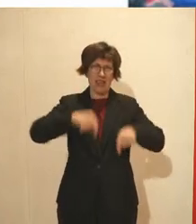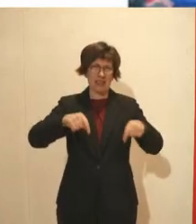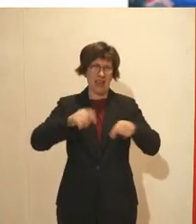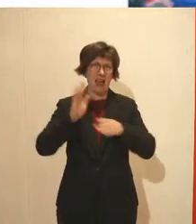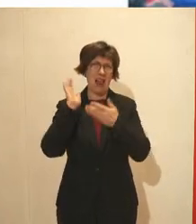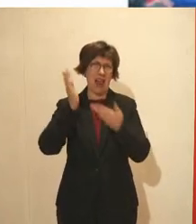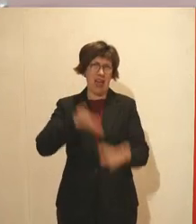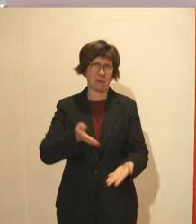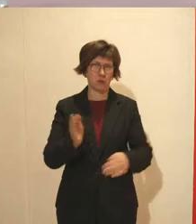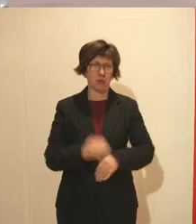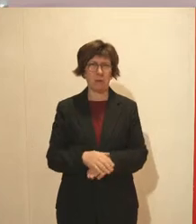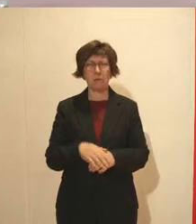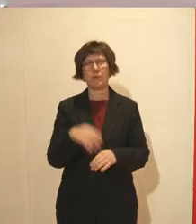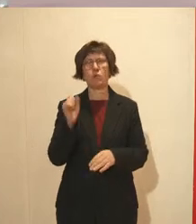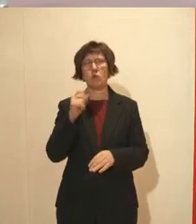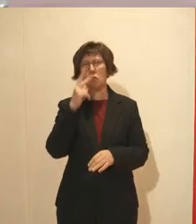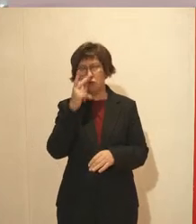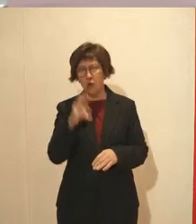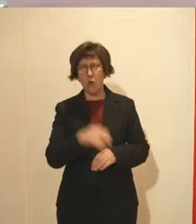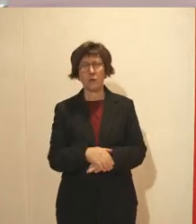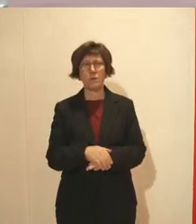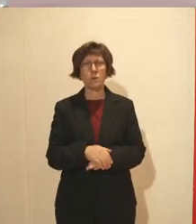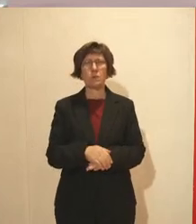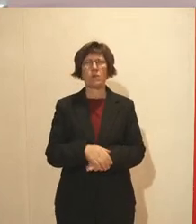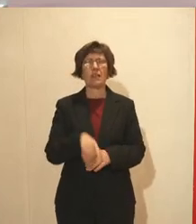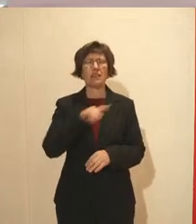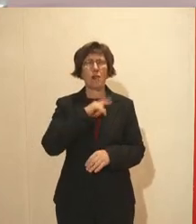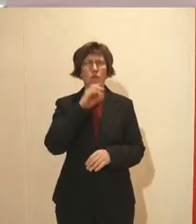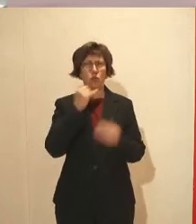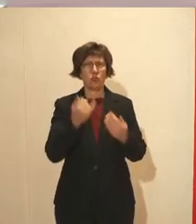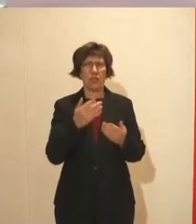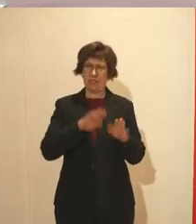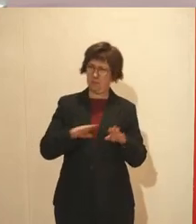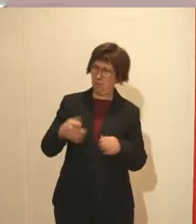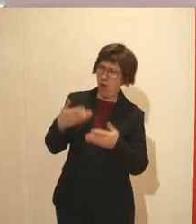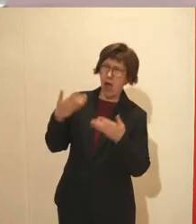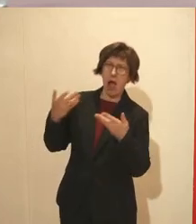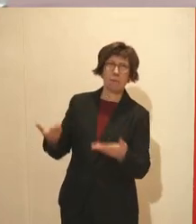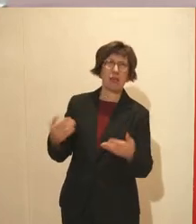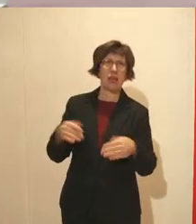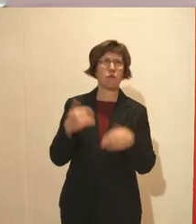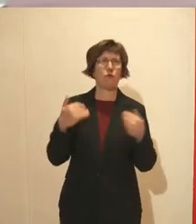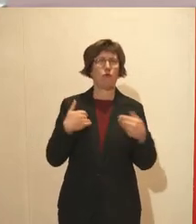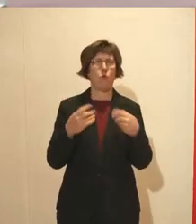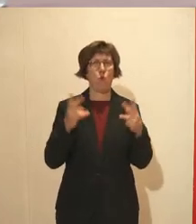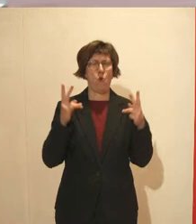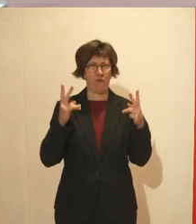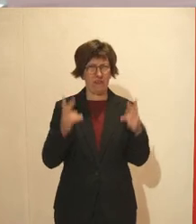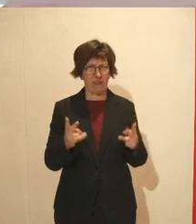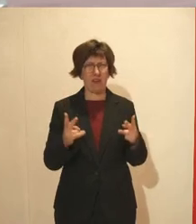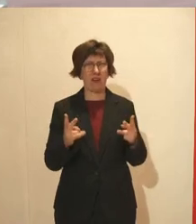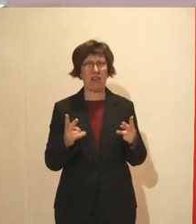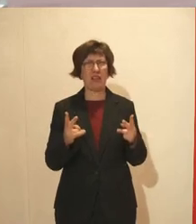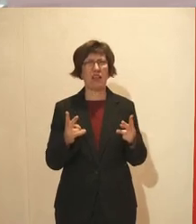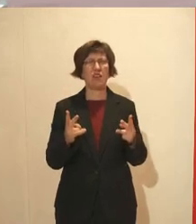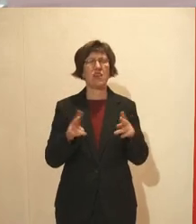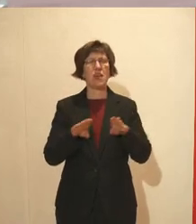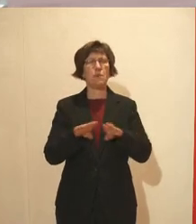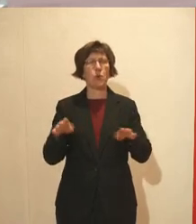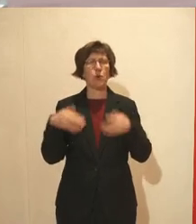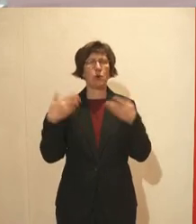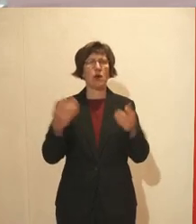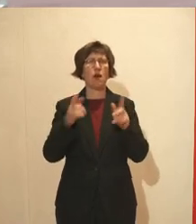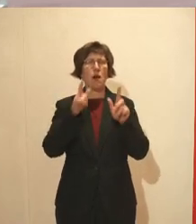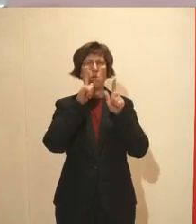live stream und bleibt dabei ich darf jetzt nämlich die bühne übergeben und da freue ich mich sehr die bühne an